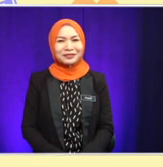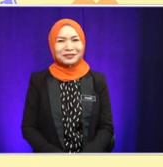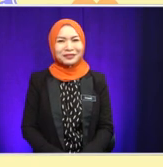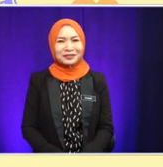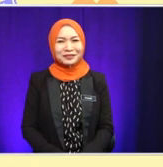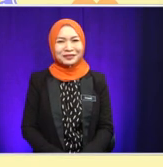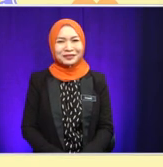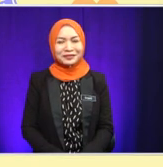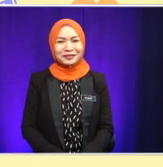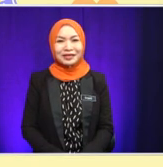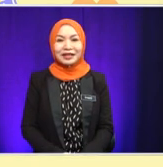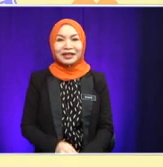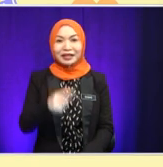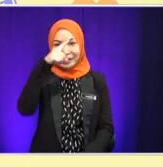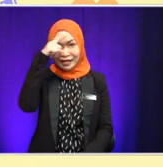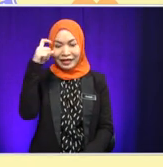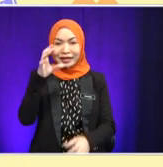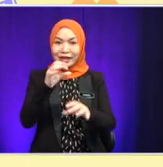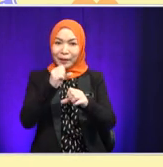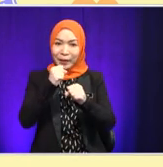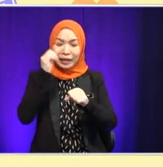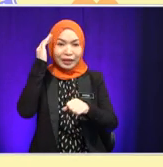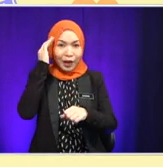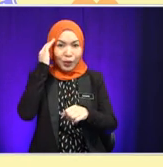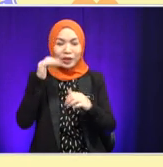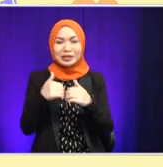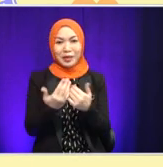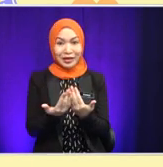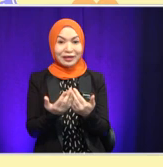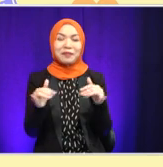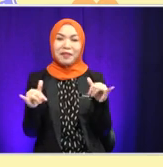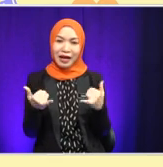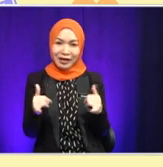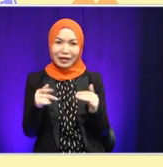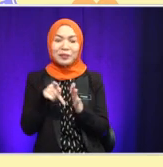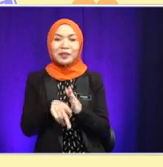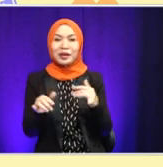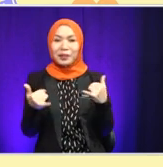saya dapat mengetahui cara permainan berbagai karung oke bagus